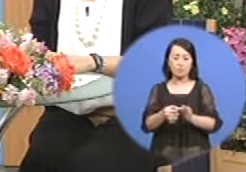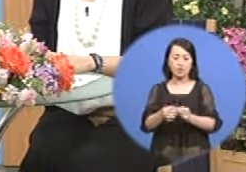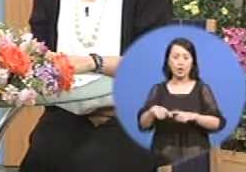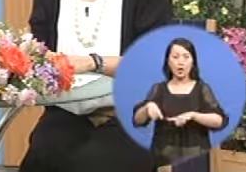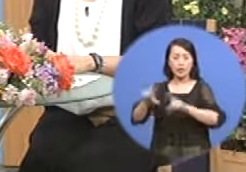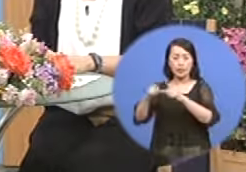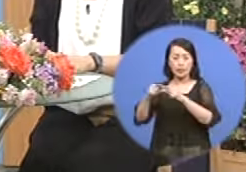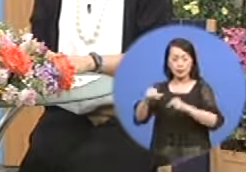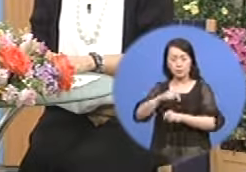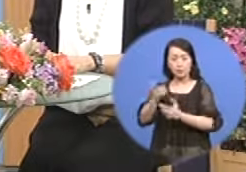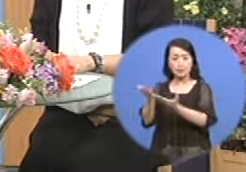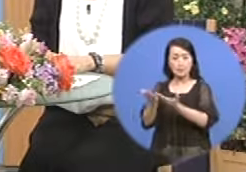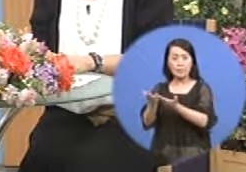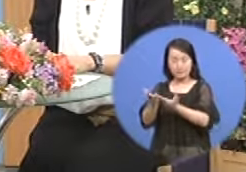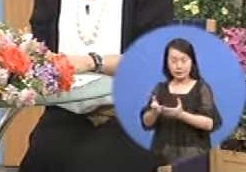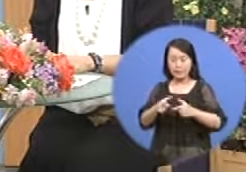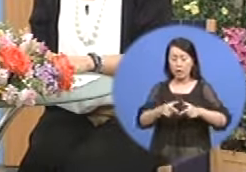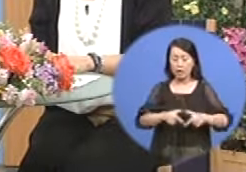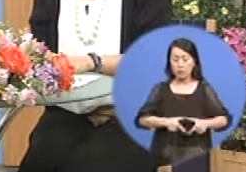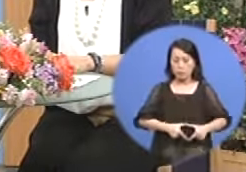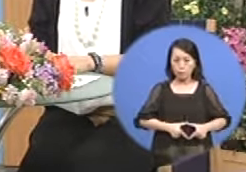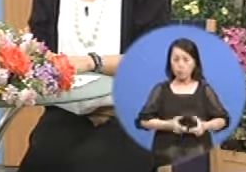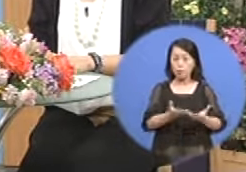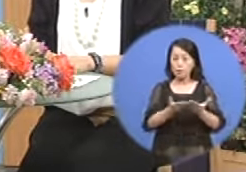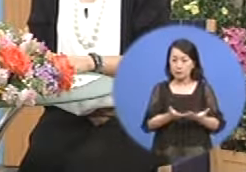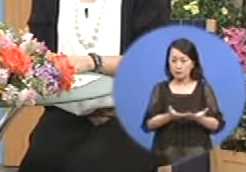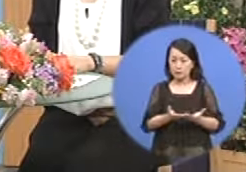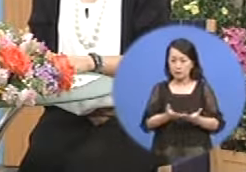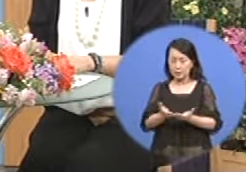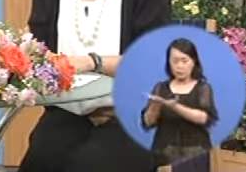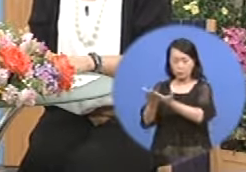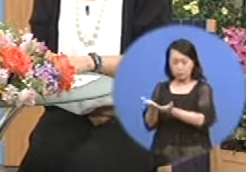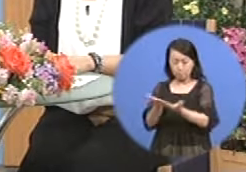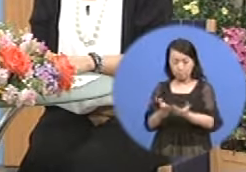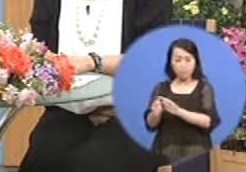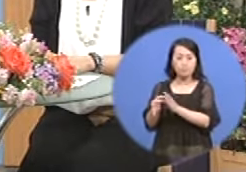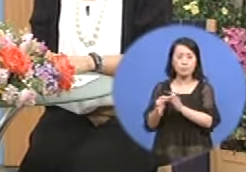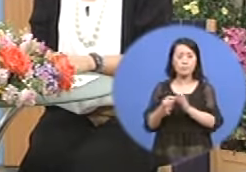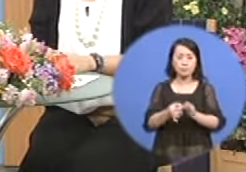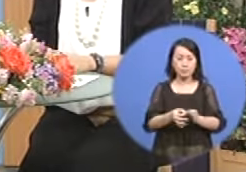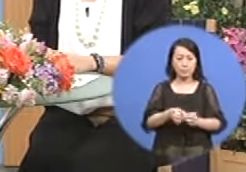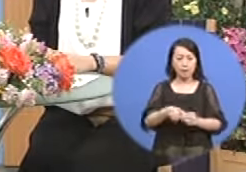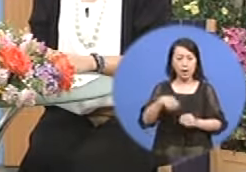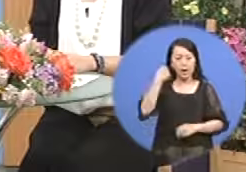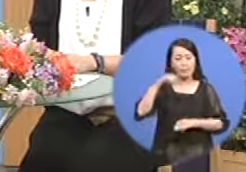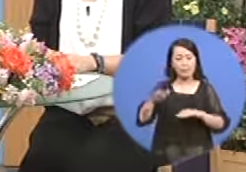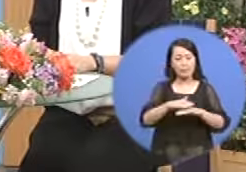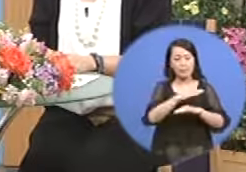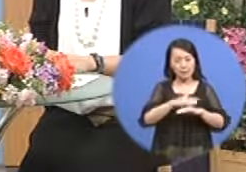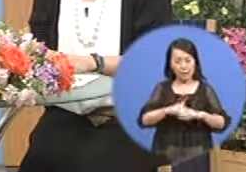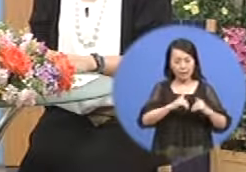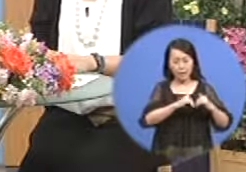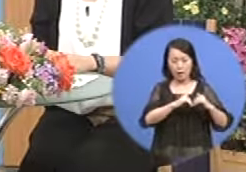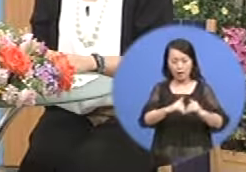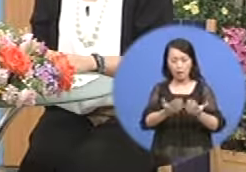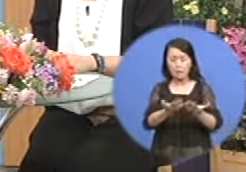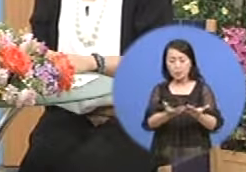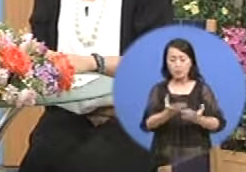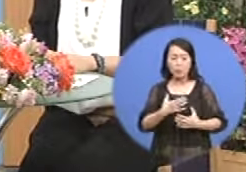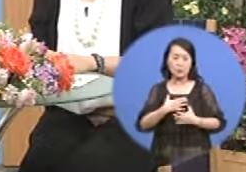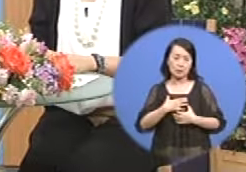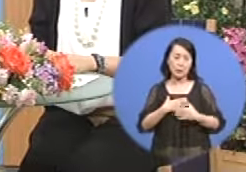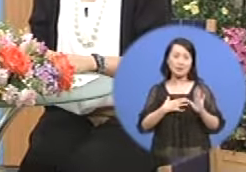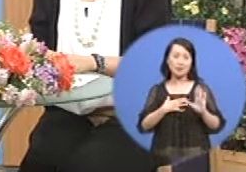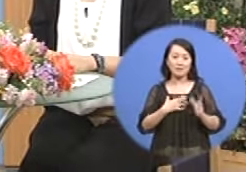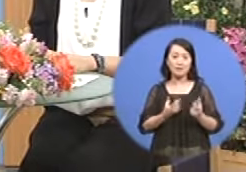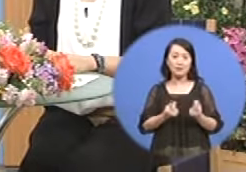大震災、熊本地震と大きな地震が続いていますし、南海トラフ地震も懸念されています。 そこで